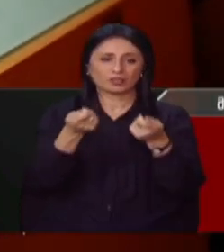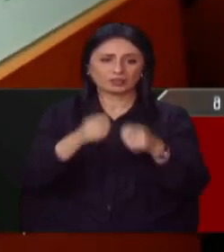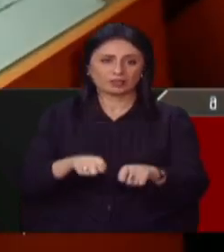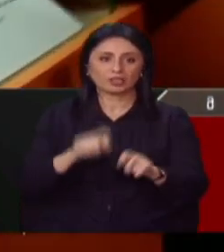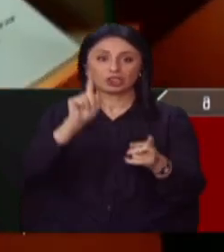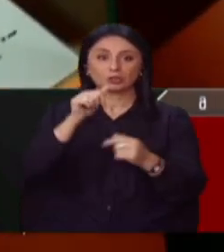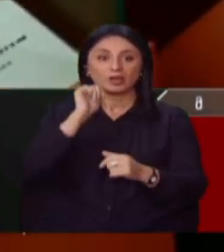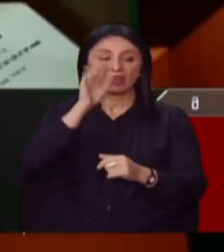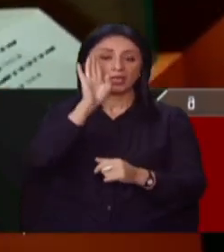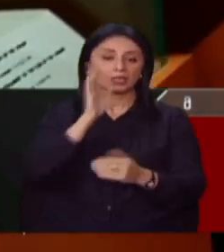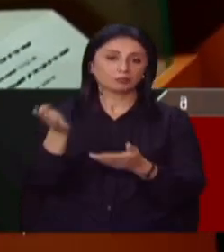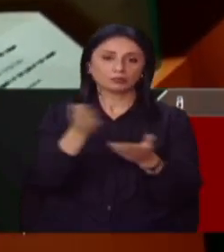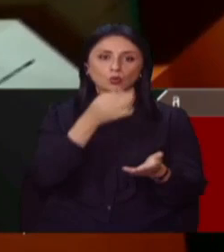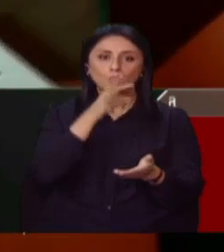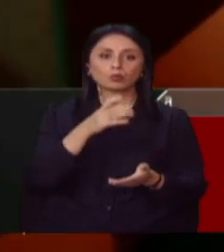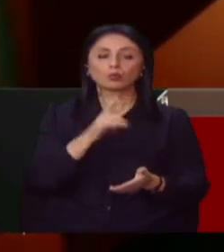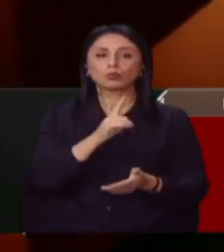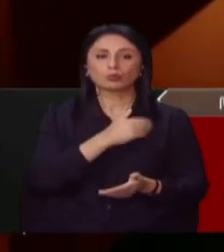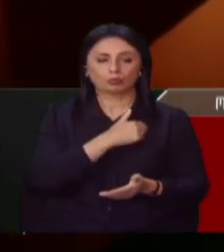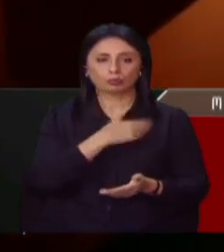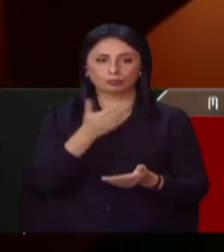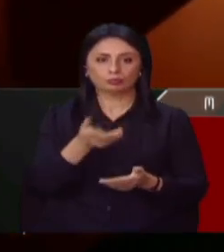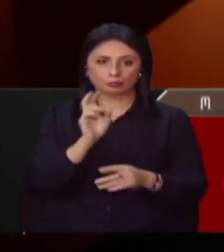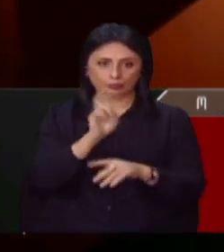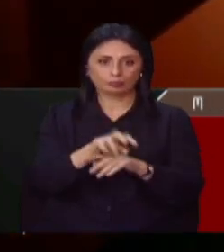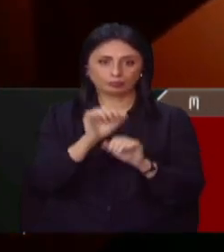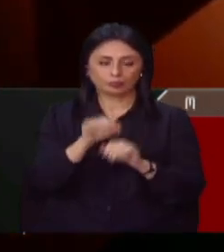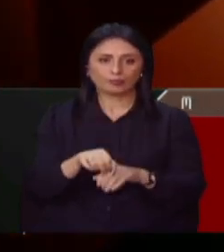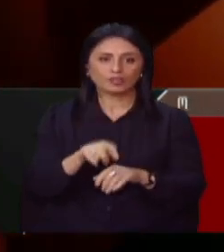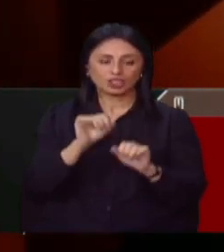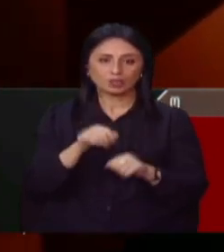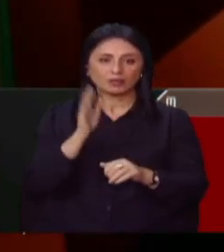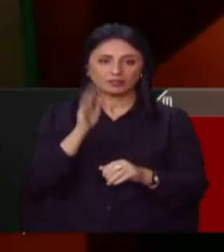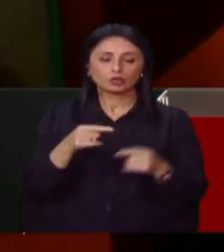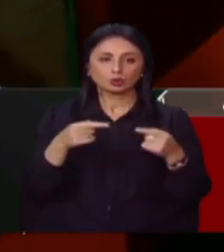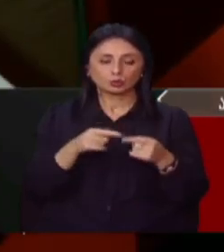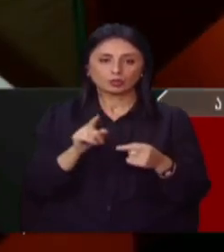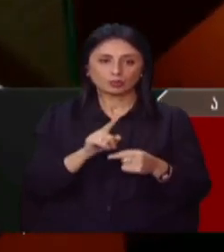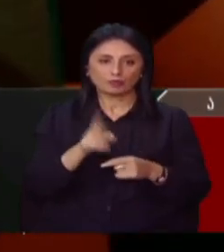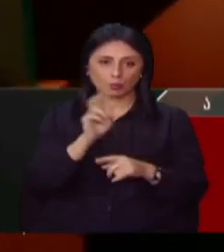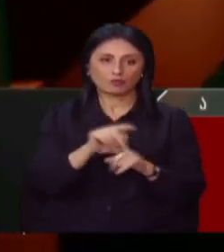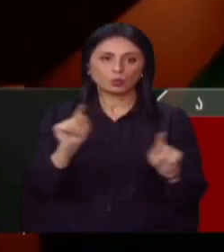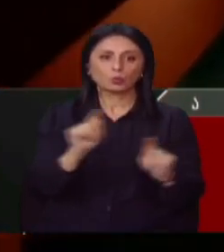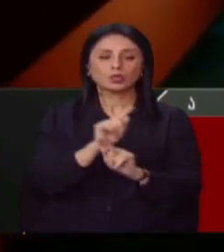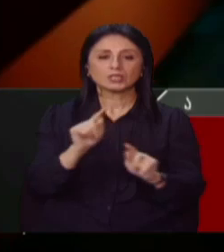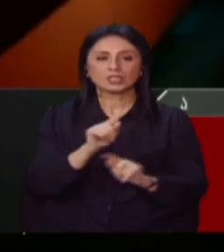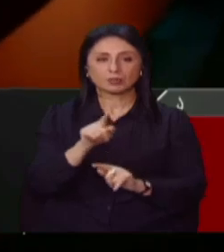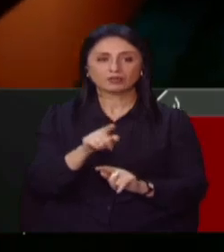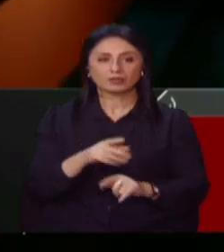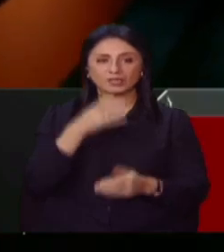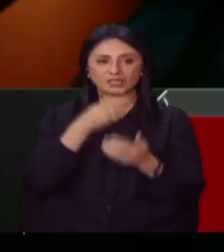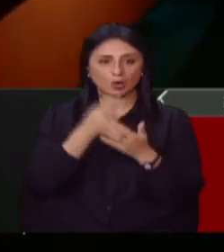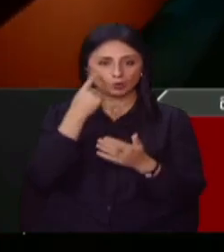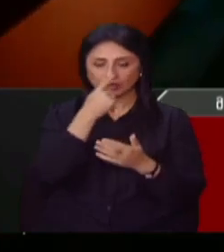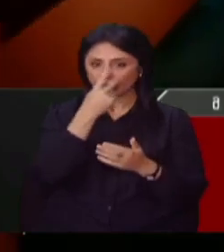არის და შესაბამისად ხვალდილიდან ნებისმიერ მსურველს შეიძლება აი იქნება შესაძლებლობა უფრო ზუსტად რომ მოვიდეს მუზეუმში და